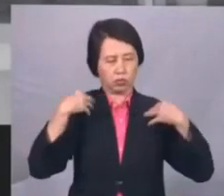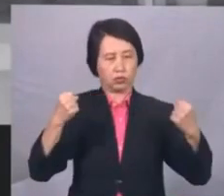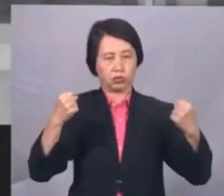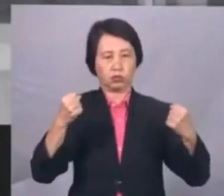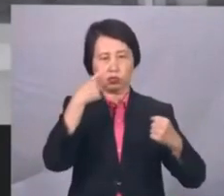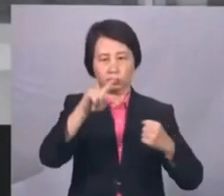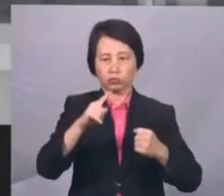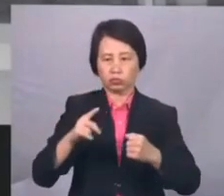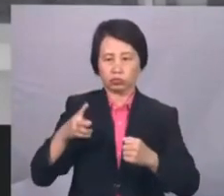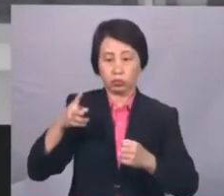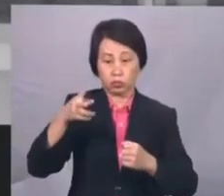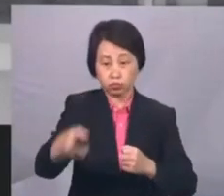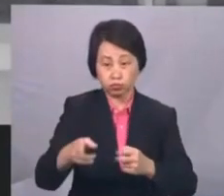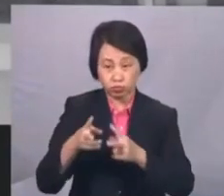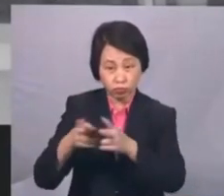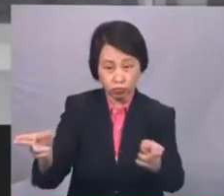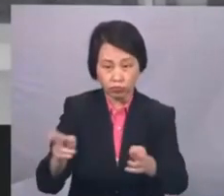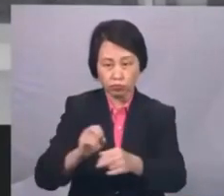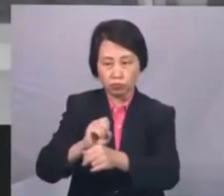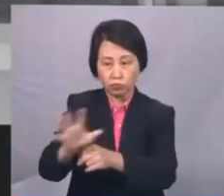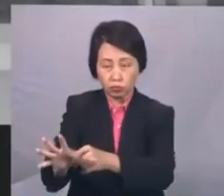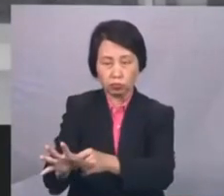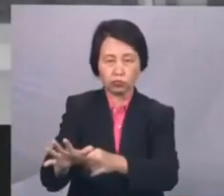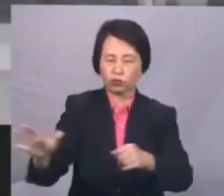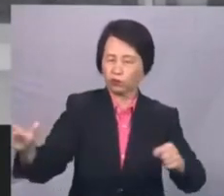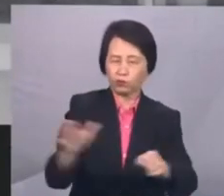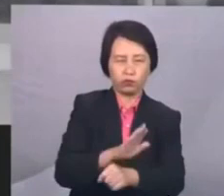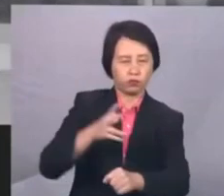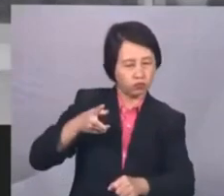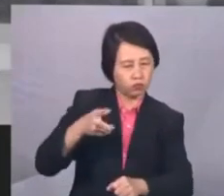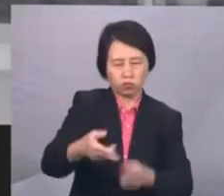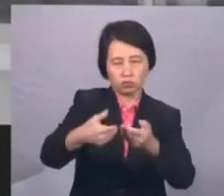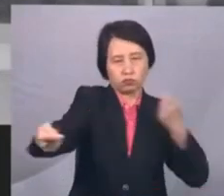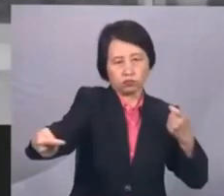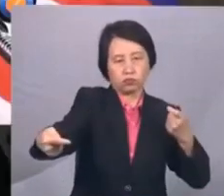menangani penularan wabah qobid 19 secara total